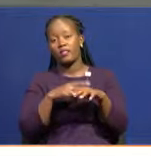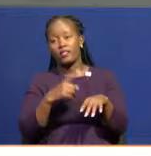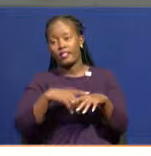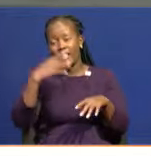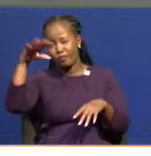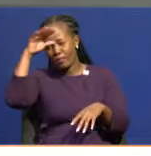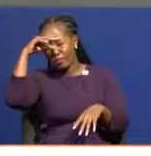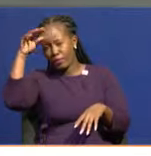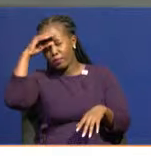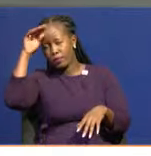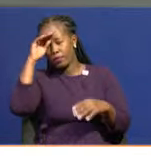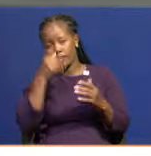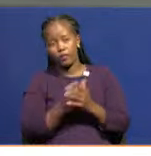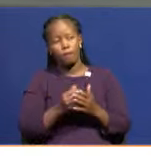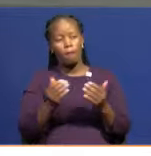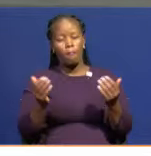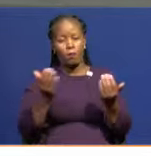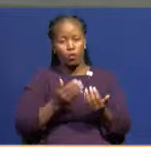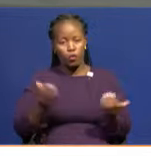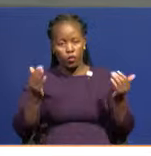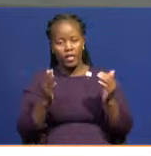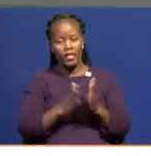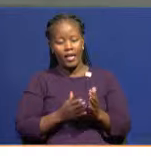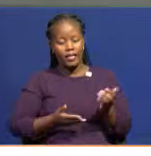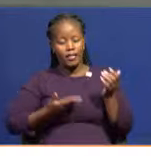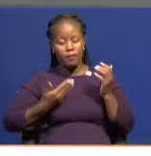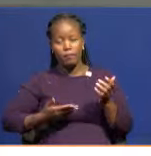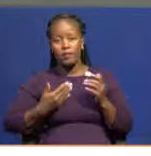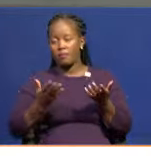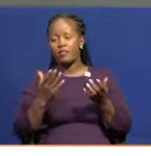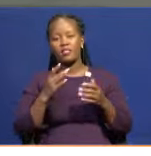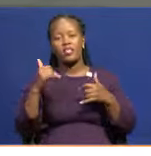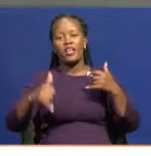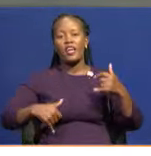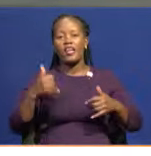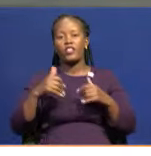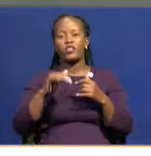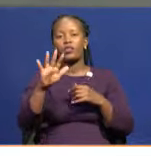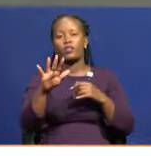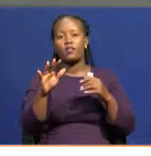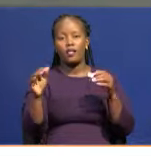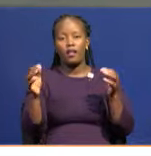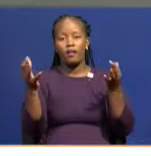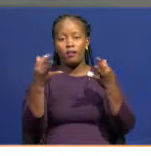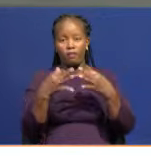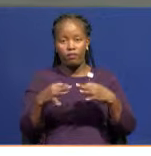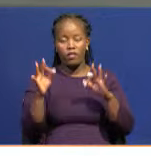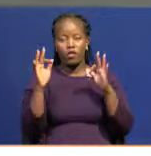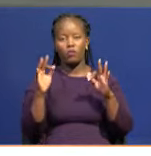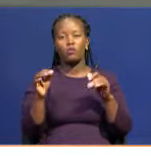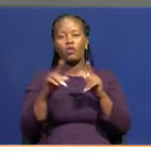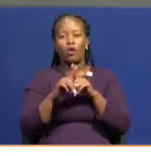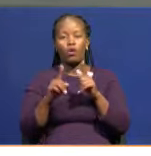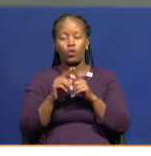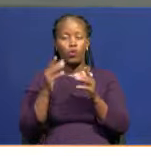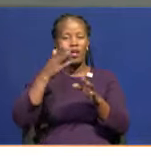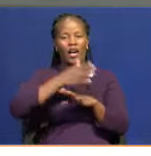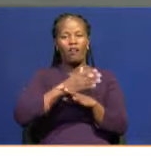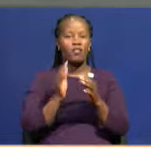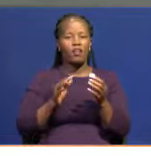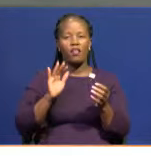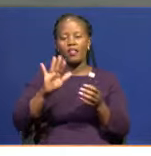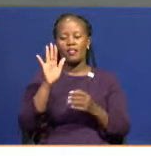Watoto wachanga hulazimika kutumikia uhuru wao magerezani kutokana na kushindwa kutenganishwa na mama zao wakiwa